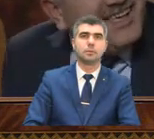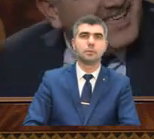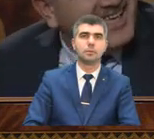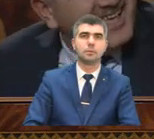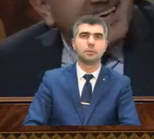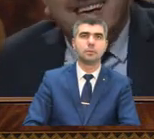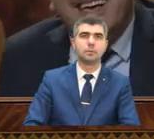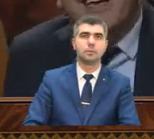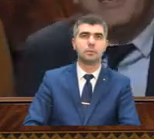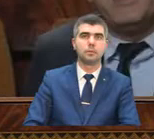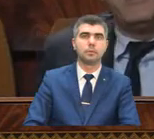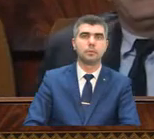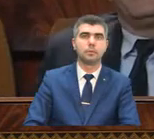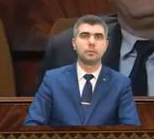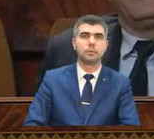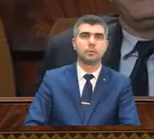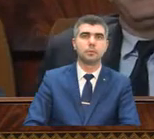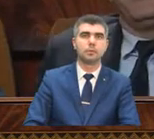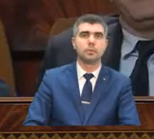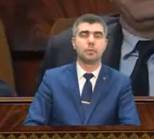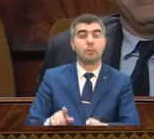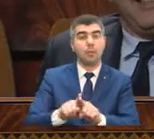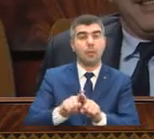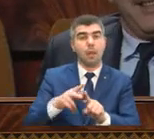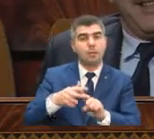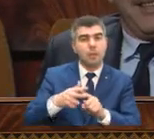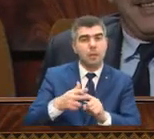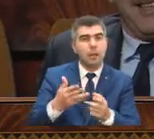صوت. المنظومة الصناعية